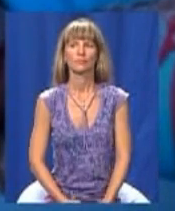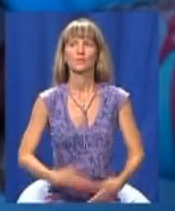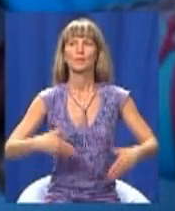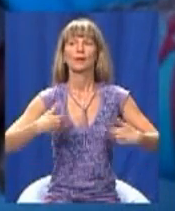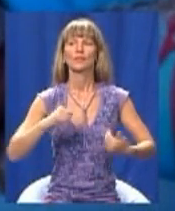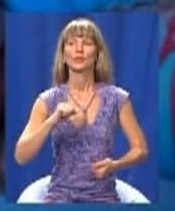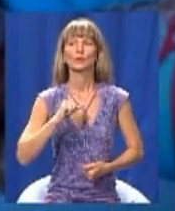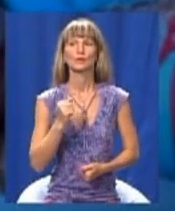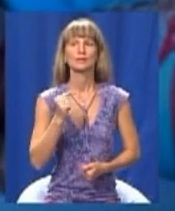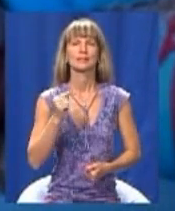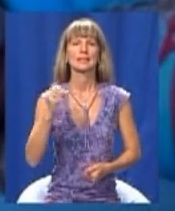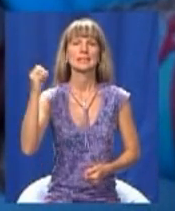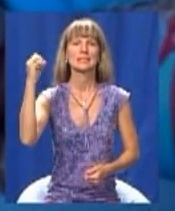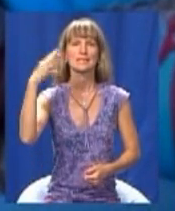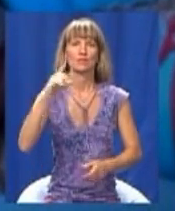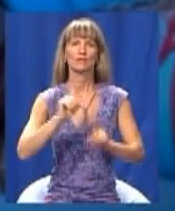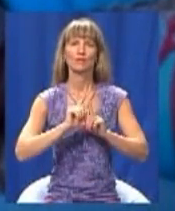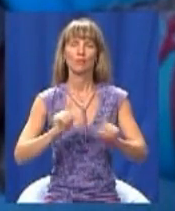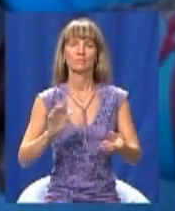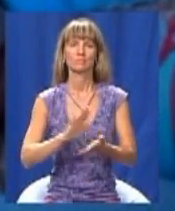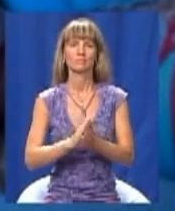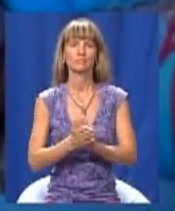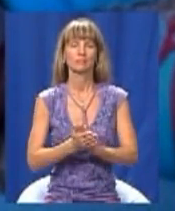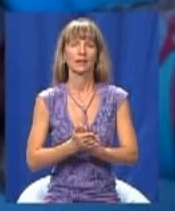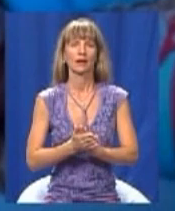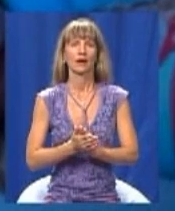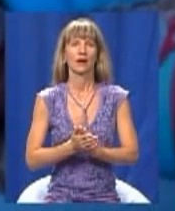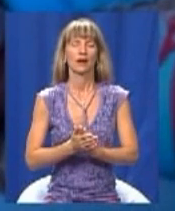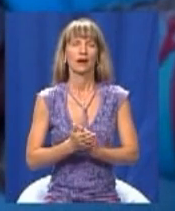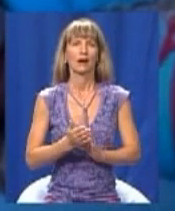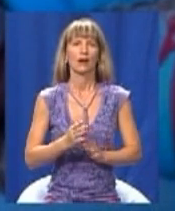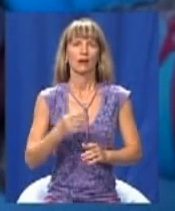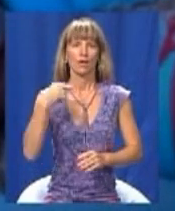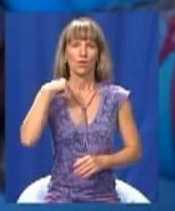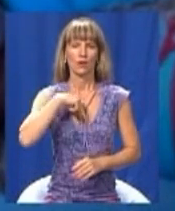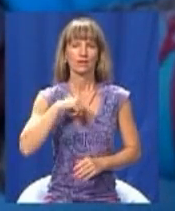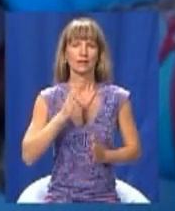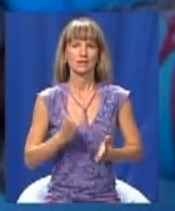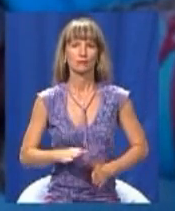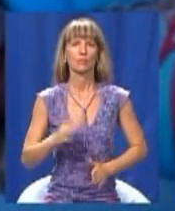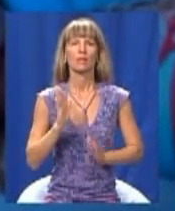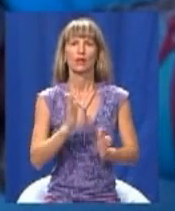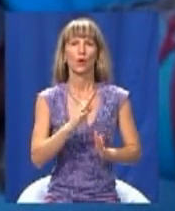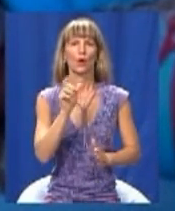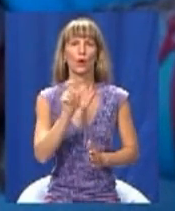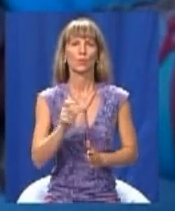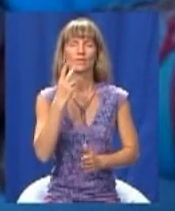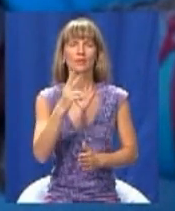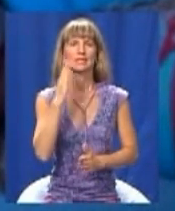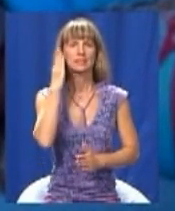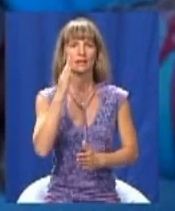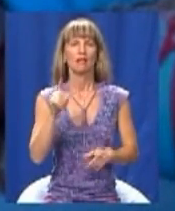Привіт, друзі! Сонце – особливий стан організму. Не тільки ми, люди, бачимо сни, а також багато видів тварин і